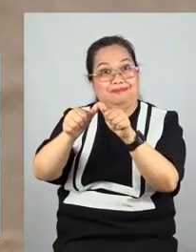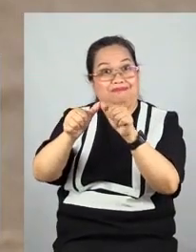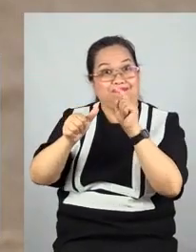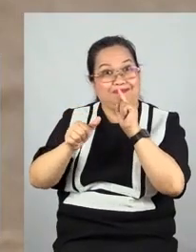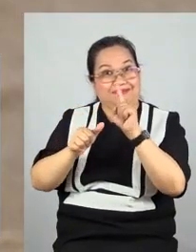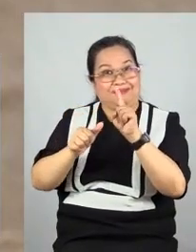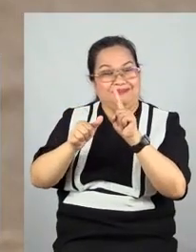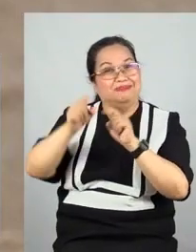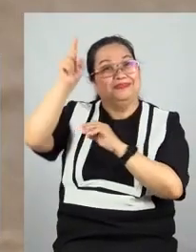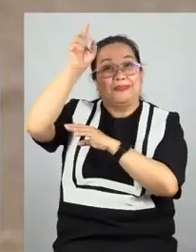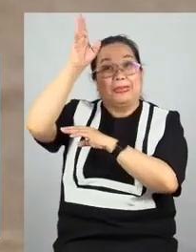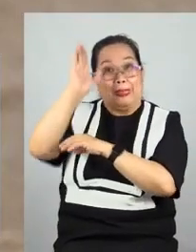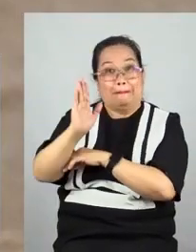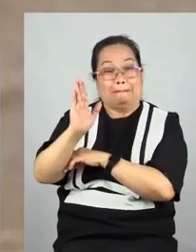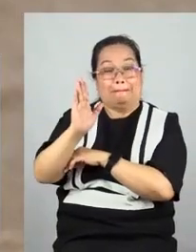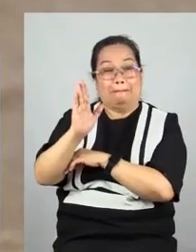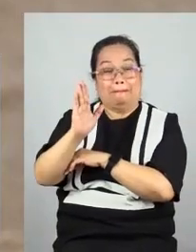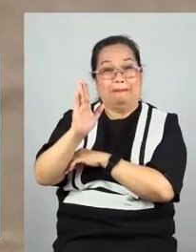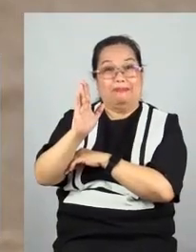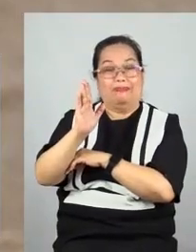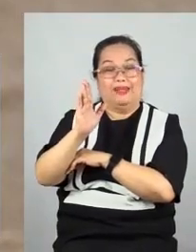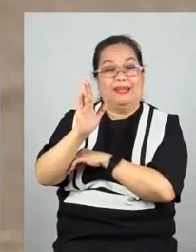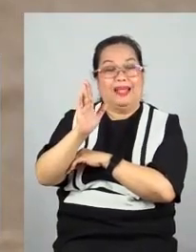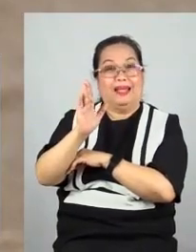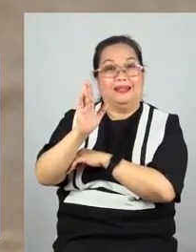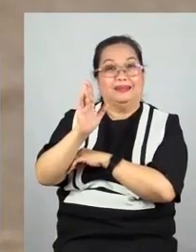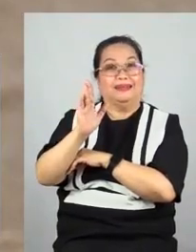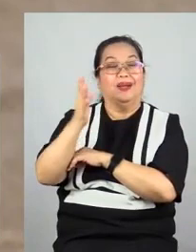Ang Diyos po, ang kanyang will,